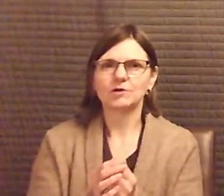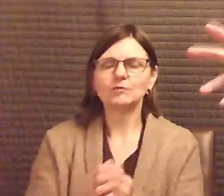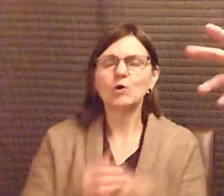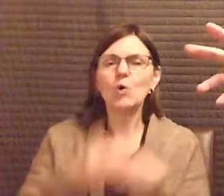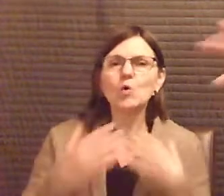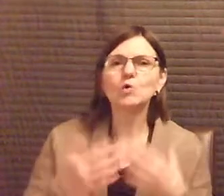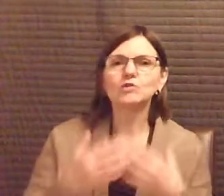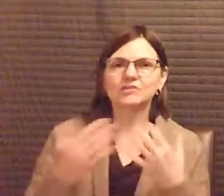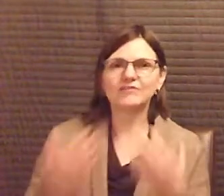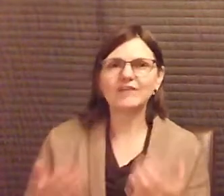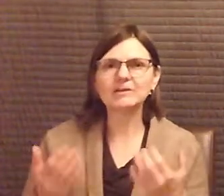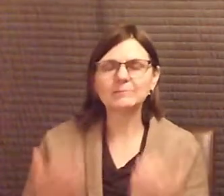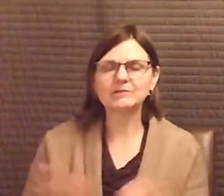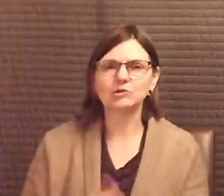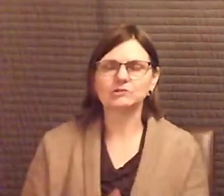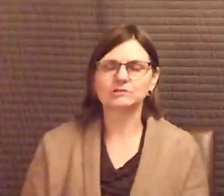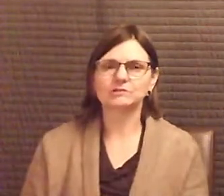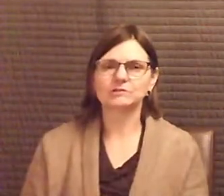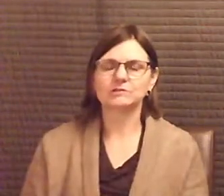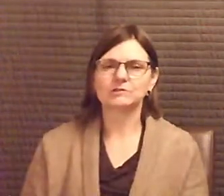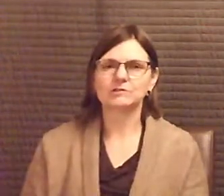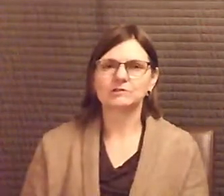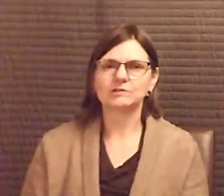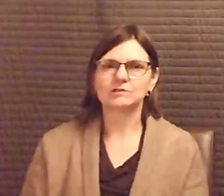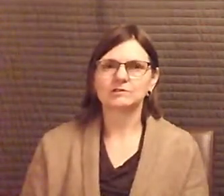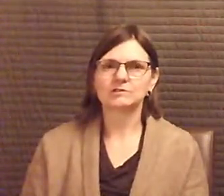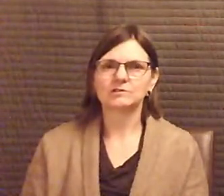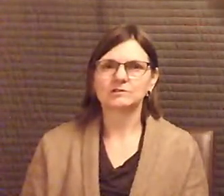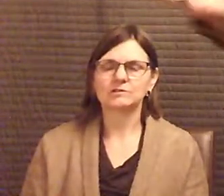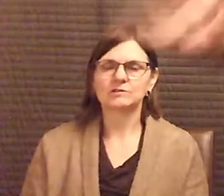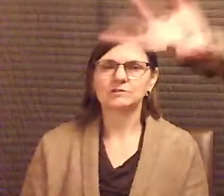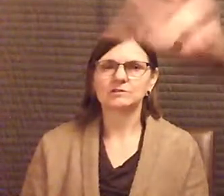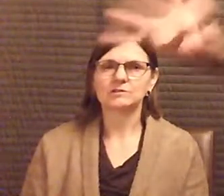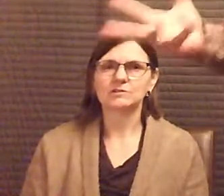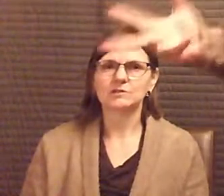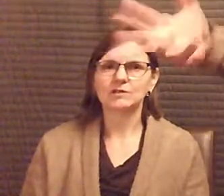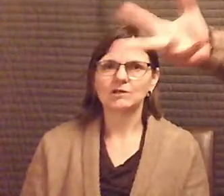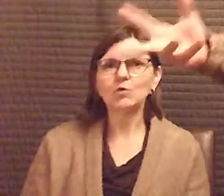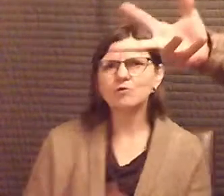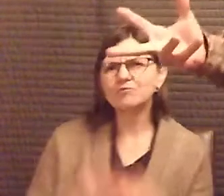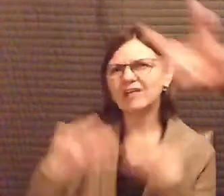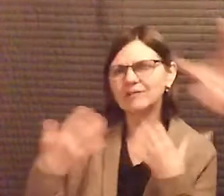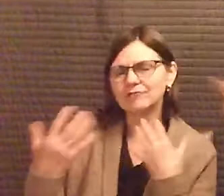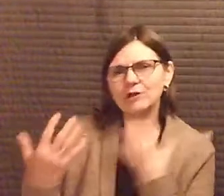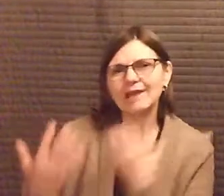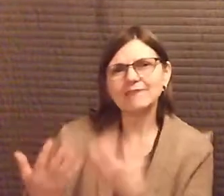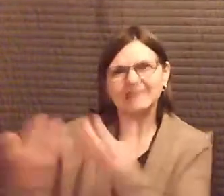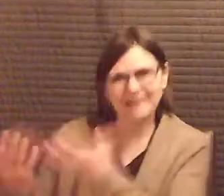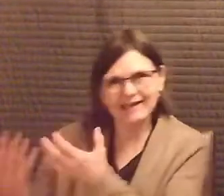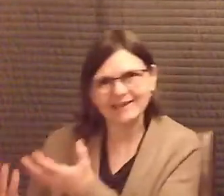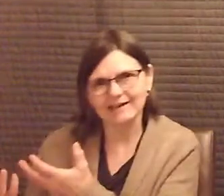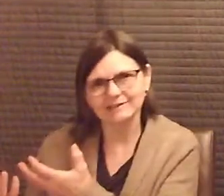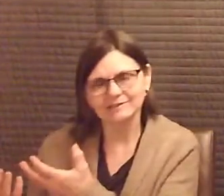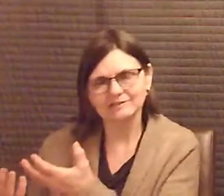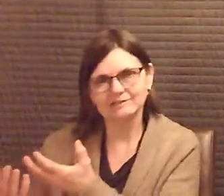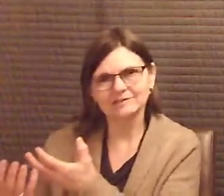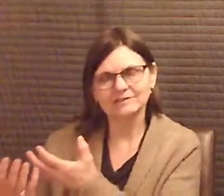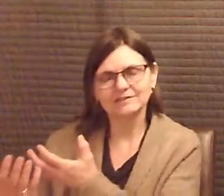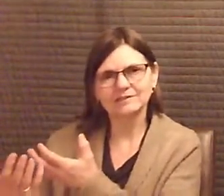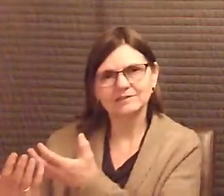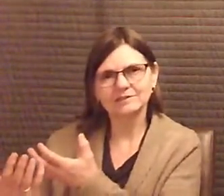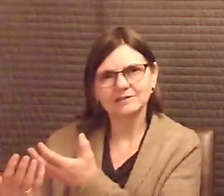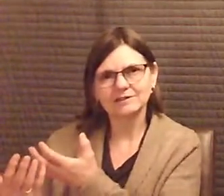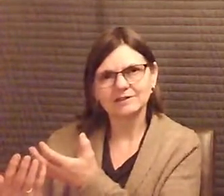over hoe ze handelen met gehad of de like that i get hoeveel van mijn leven krijgt aan hamas